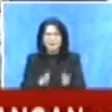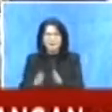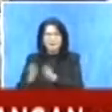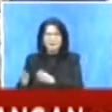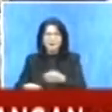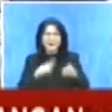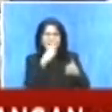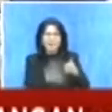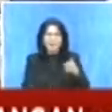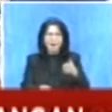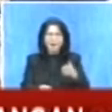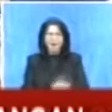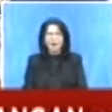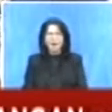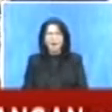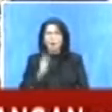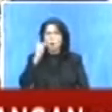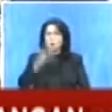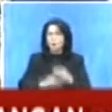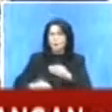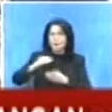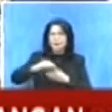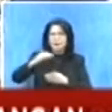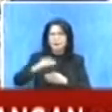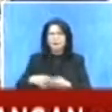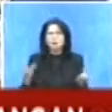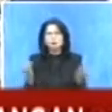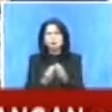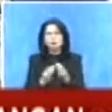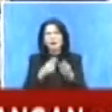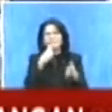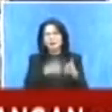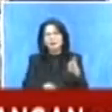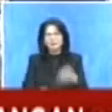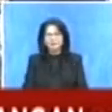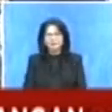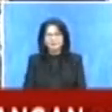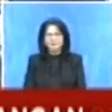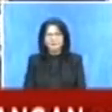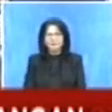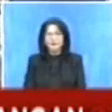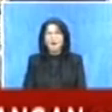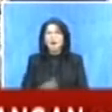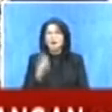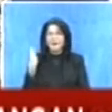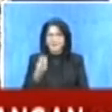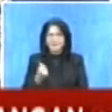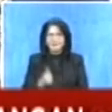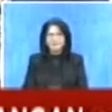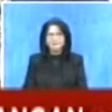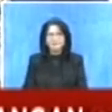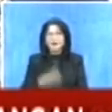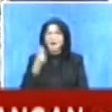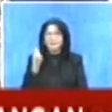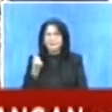perpajakan dalam rangka meningkatkan rasio perpajakan. Selain itu, pemberian berbagai insentif perpajakan yang tepat